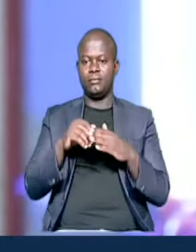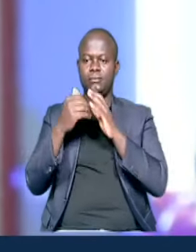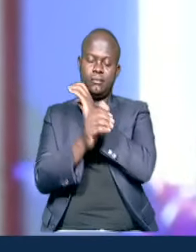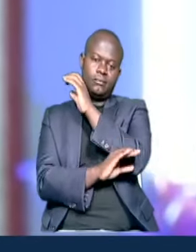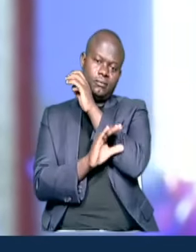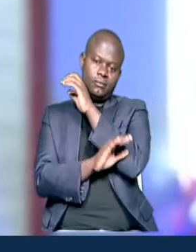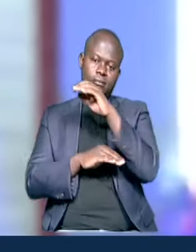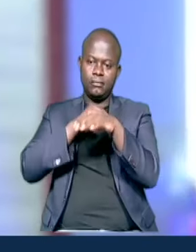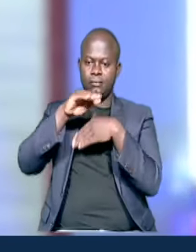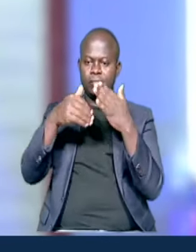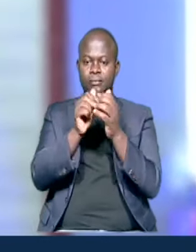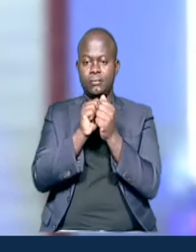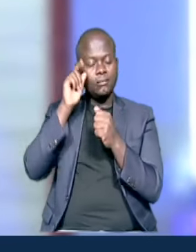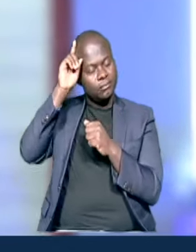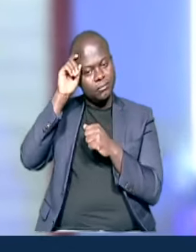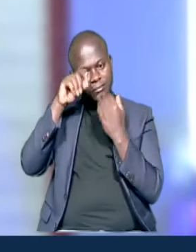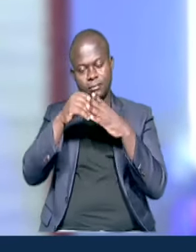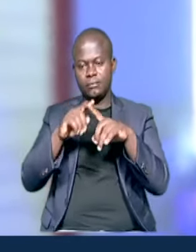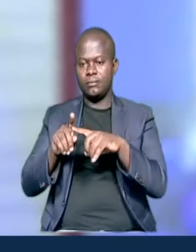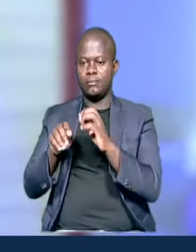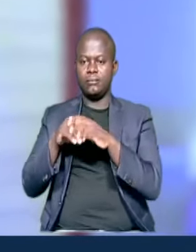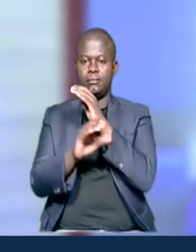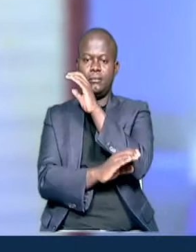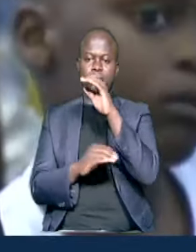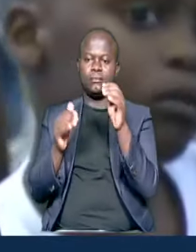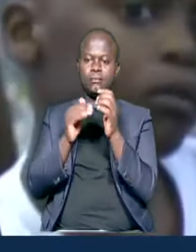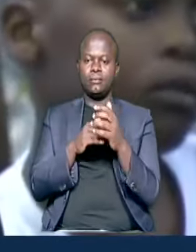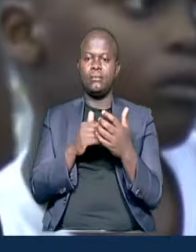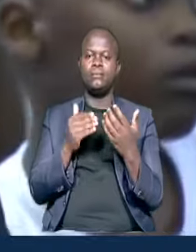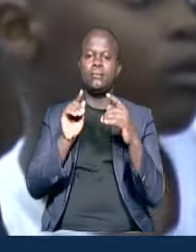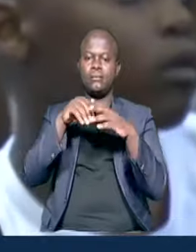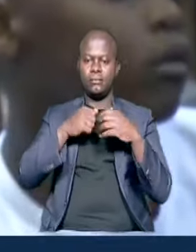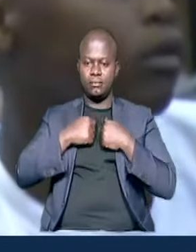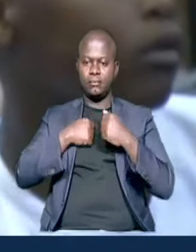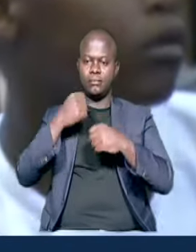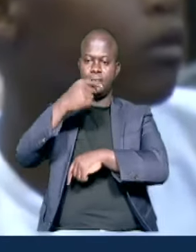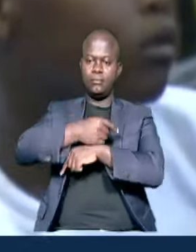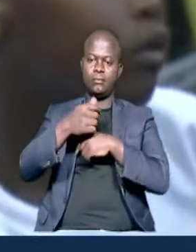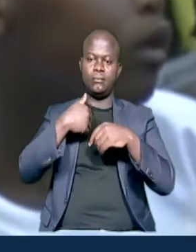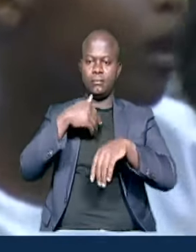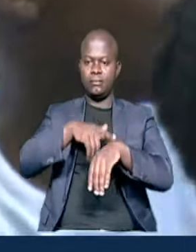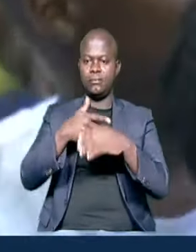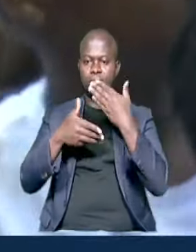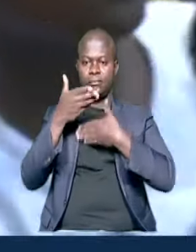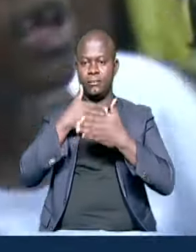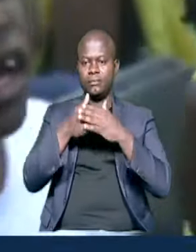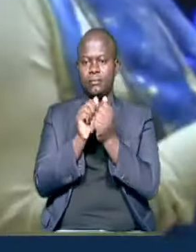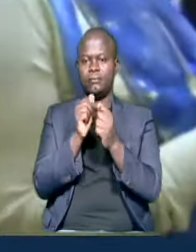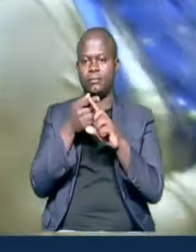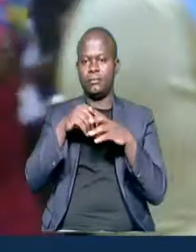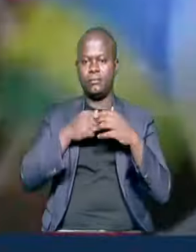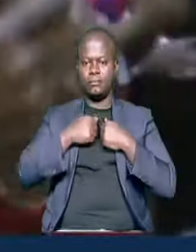bose bafite imitekerereze itandukanye ku gihugu kuba bitabira Rwanda Day bakagira umwanya w'ibiganiro n'aba baturutse mu